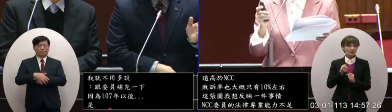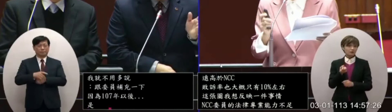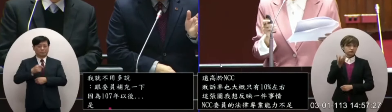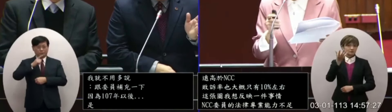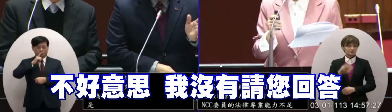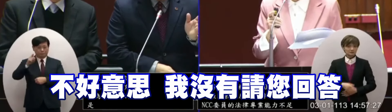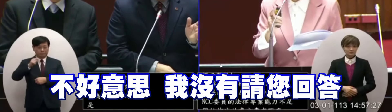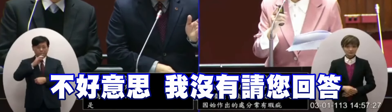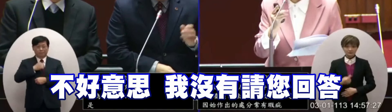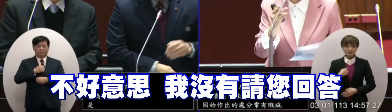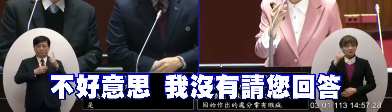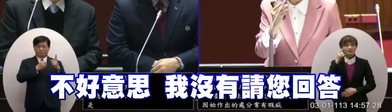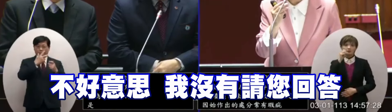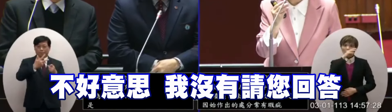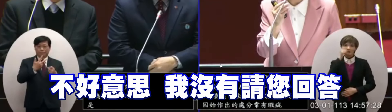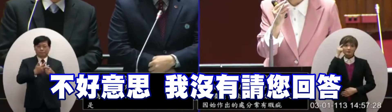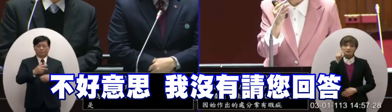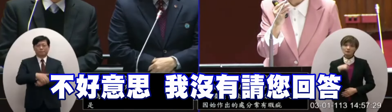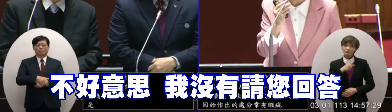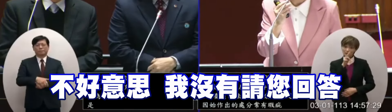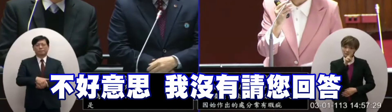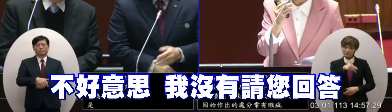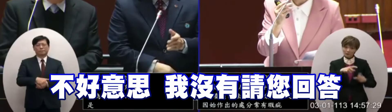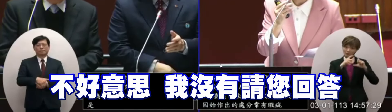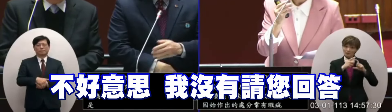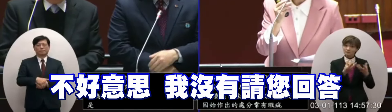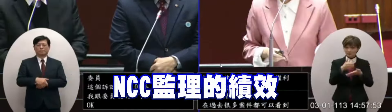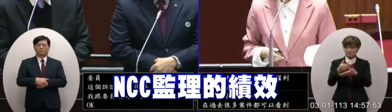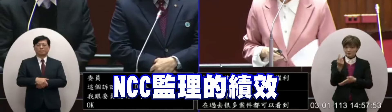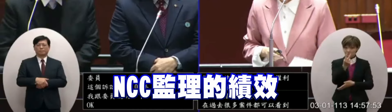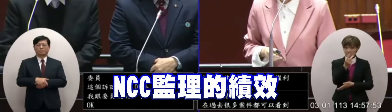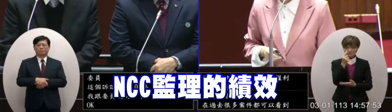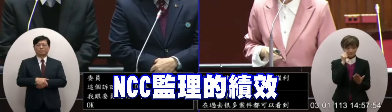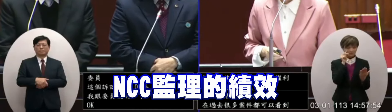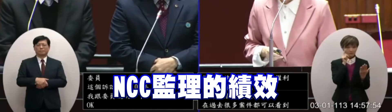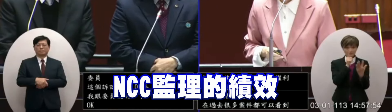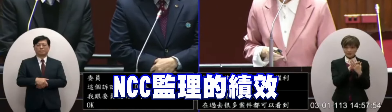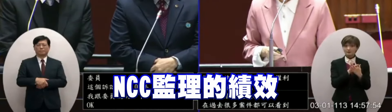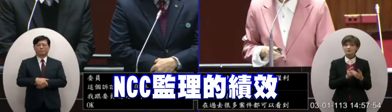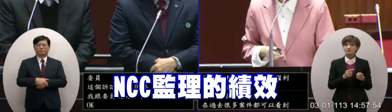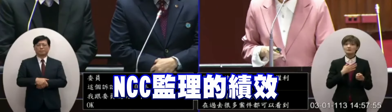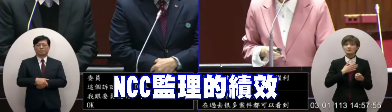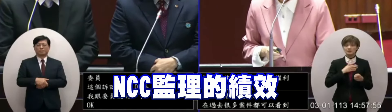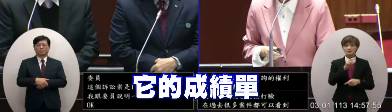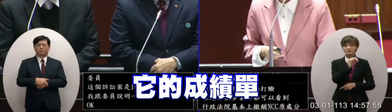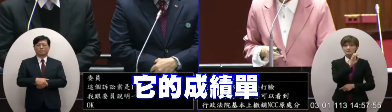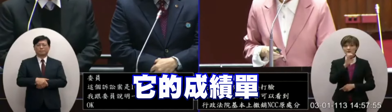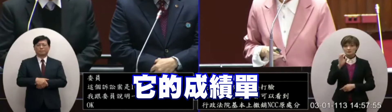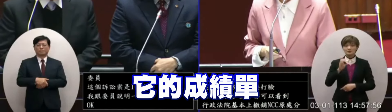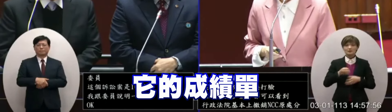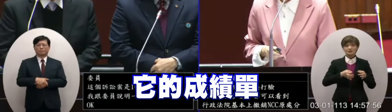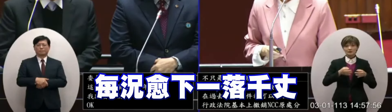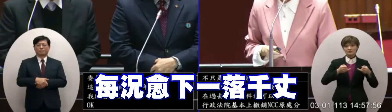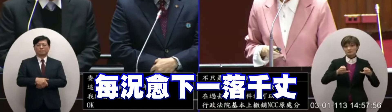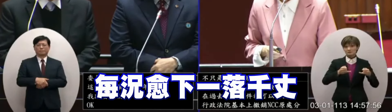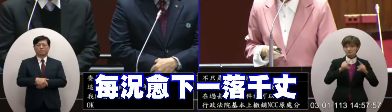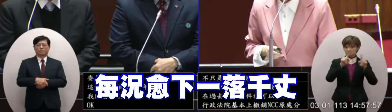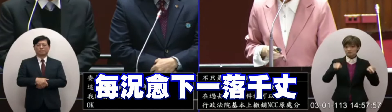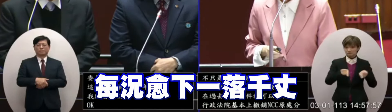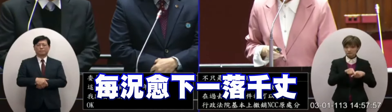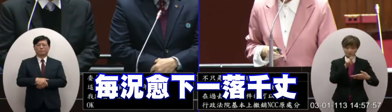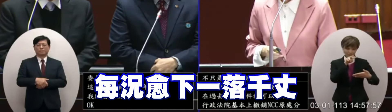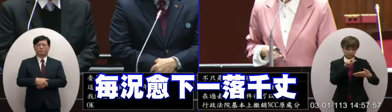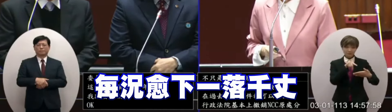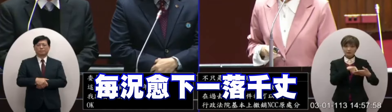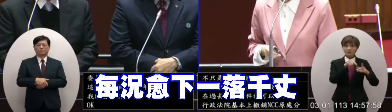诉讼案子是107年。 不好意思，我没有请您回答陈主委。 我跟委员 ，NCC 的这个经理的绩效，他的成绩单是